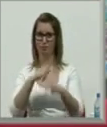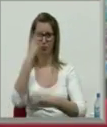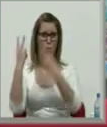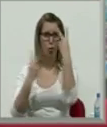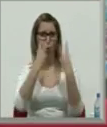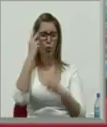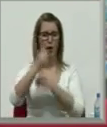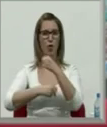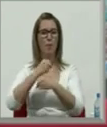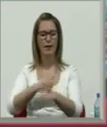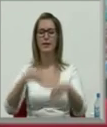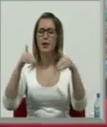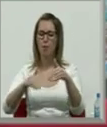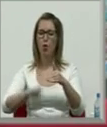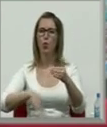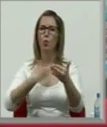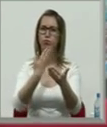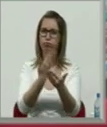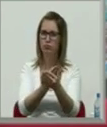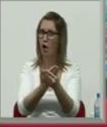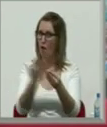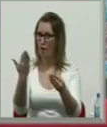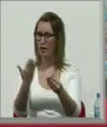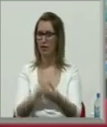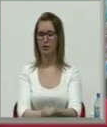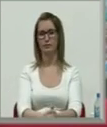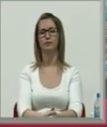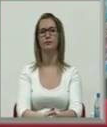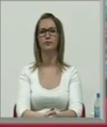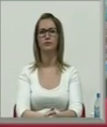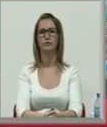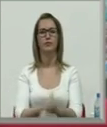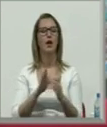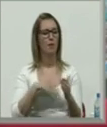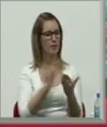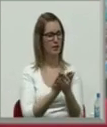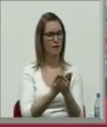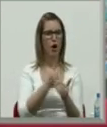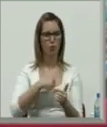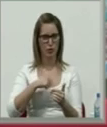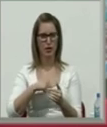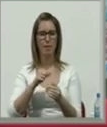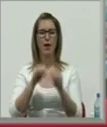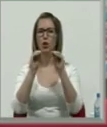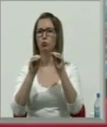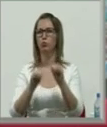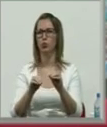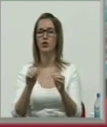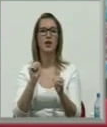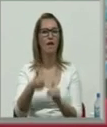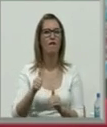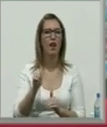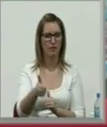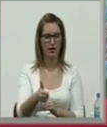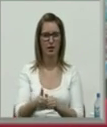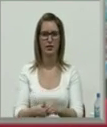którzy też mogą składać swoją ofertę, przedstawiać siebie, przedstawiać swoje kwalifikacje. My, mając taką wiedzę,